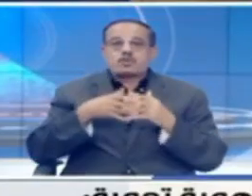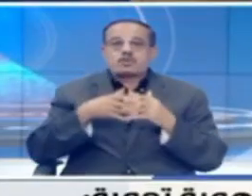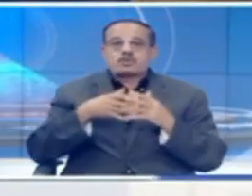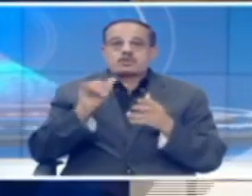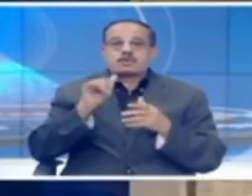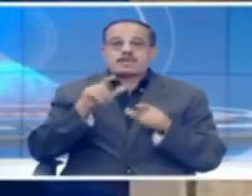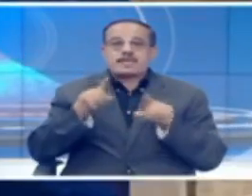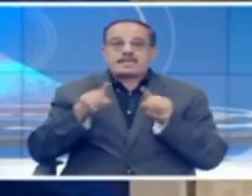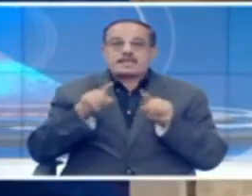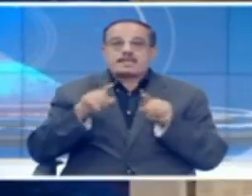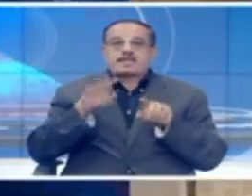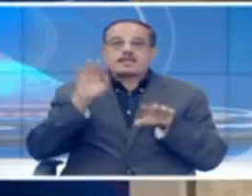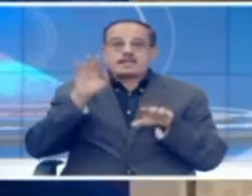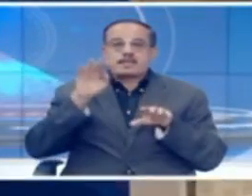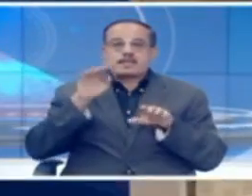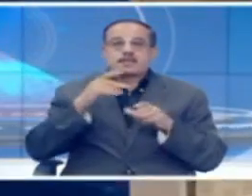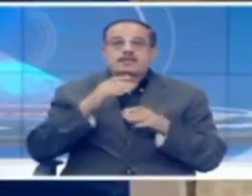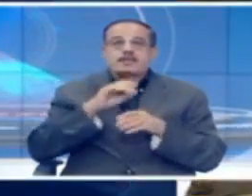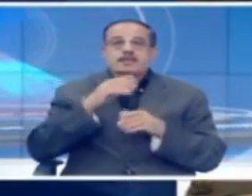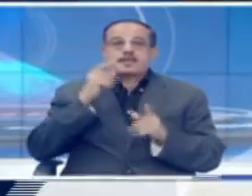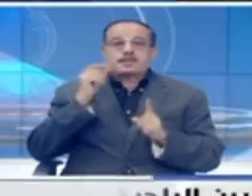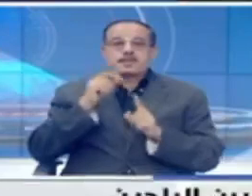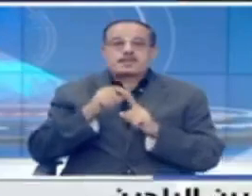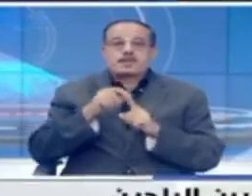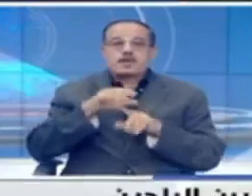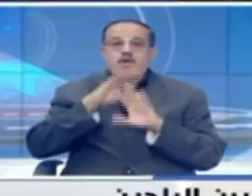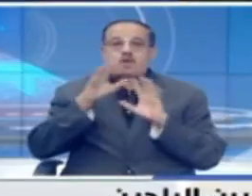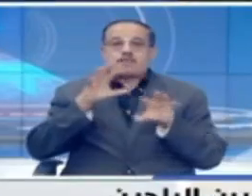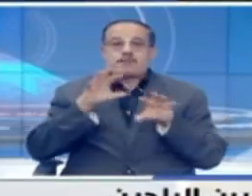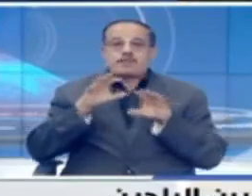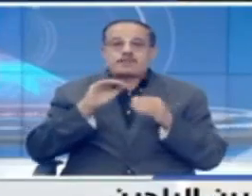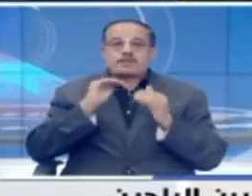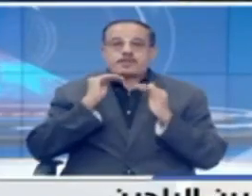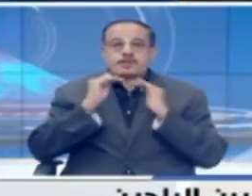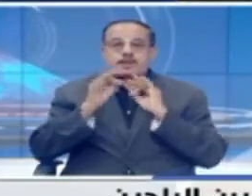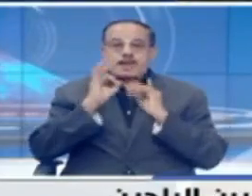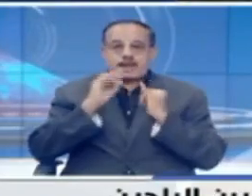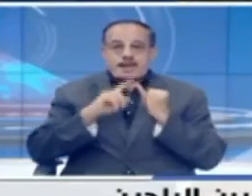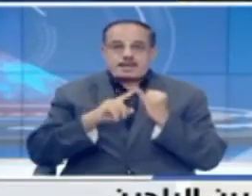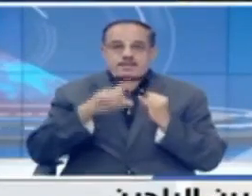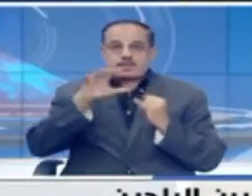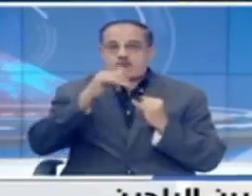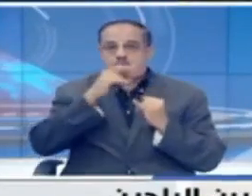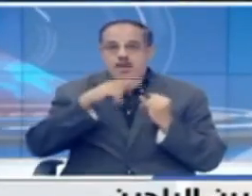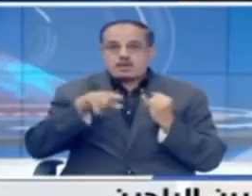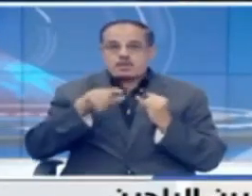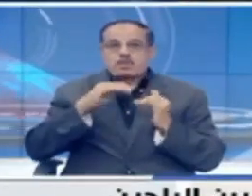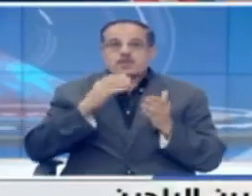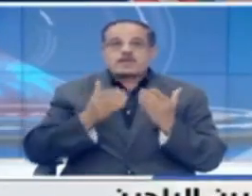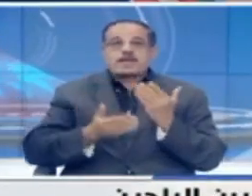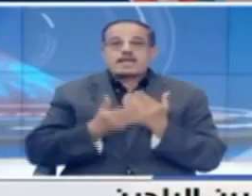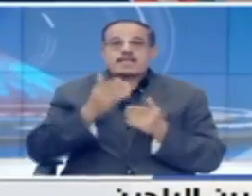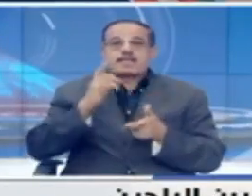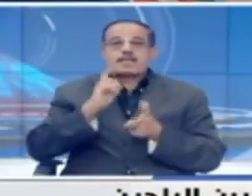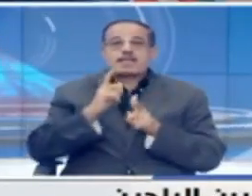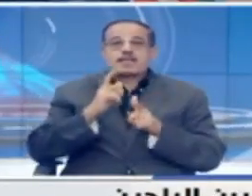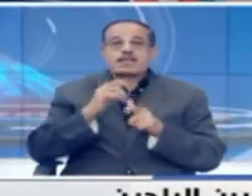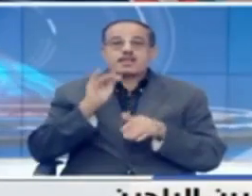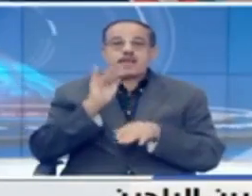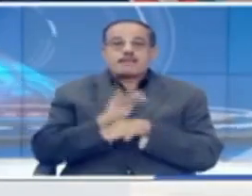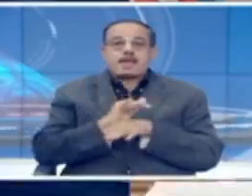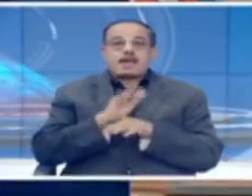حيث شدد الجانبان على التزامهما الراسخ تجاه الأمن القومي لكلا البلدين والاستقرار في الشرق الأوسط.